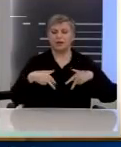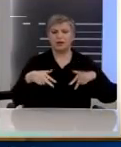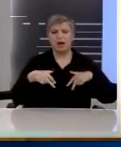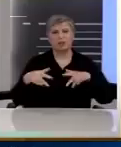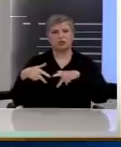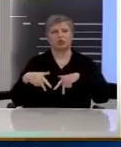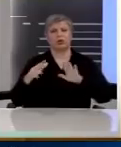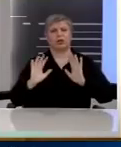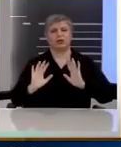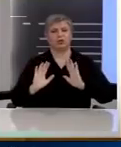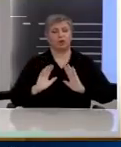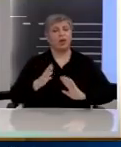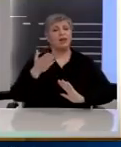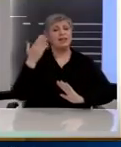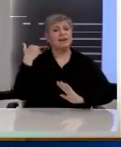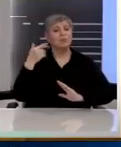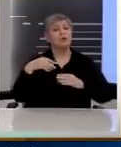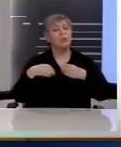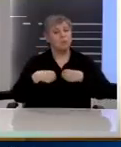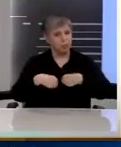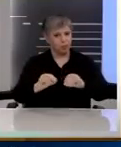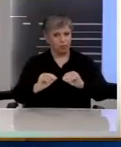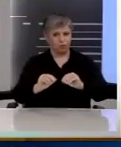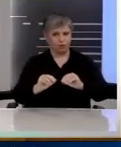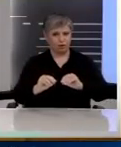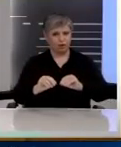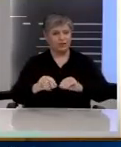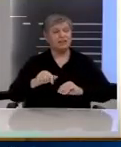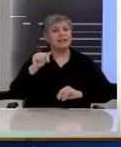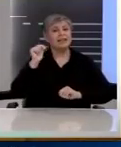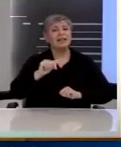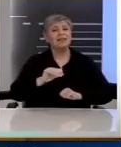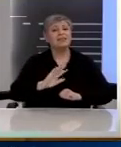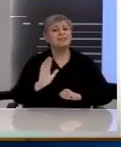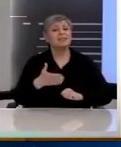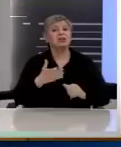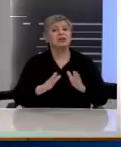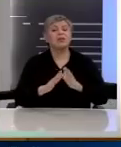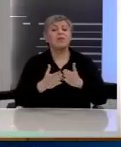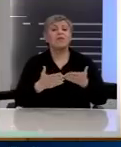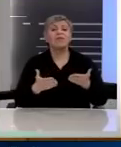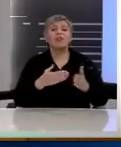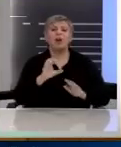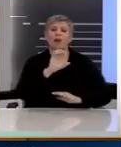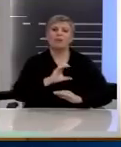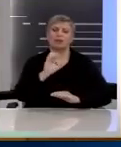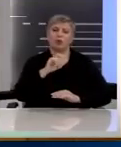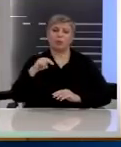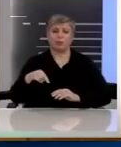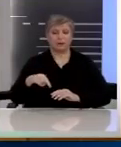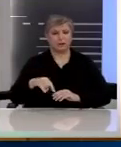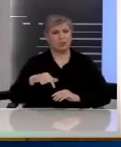Κάποτε πουλούσανε χωρίς διακρατικές συμβάσεις. Εάν έχετε χρόνο, πάρτε να διαβάσετε το βιβλίο του Ευάγγελου Παπασταματίου, αντιπτεράρχου